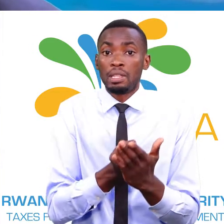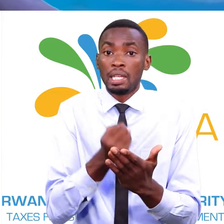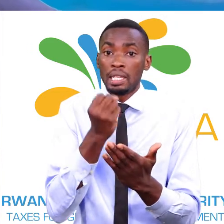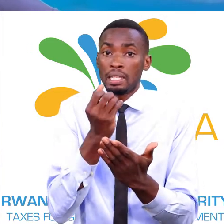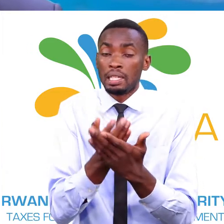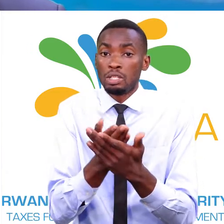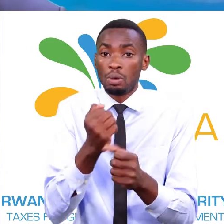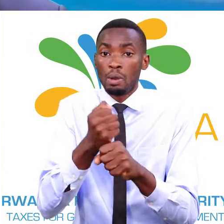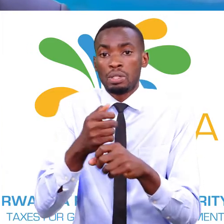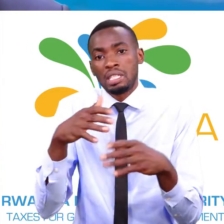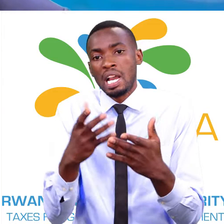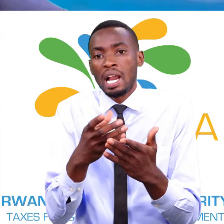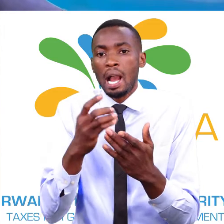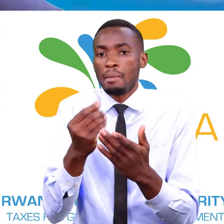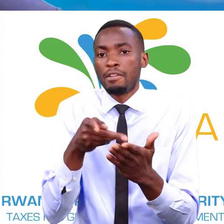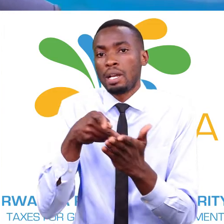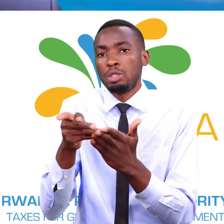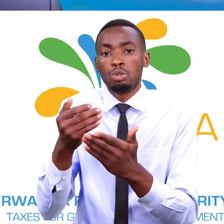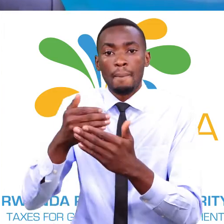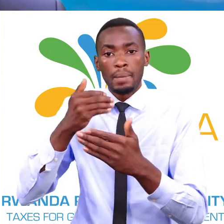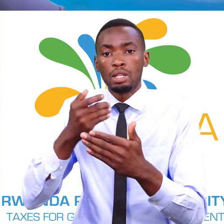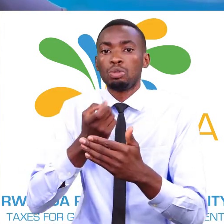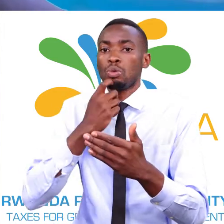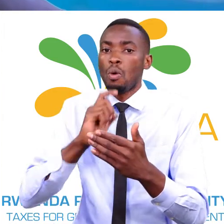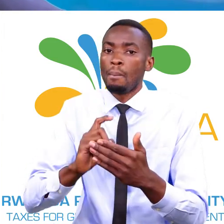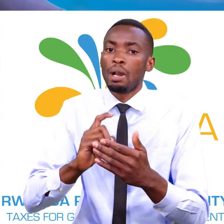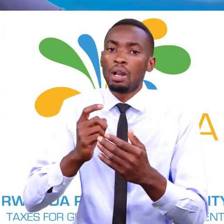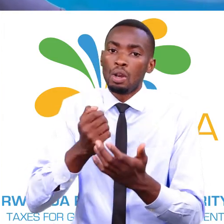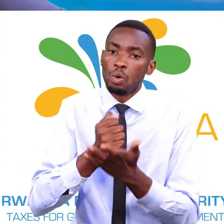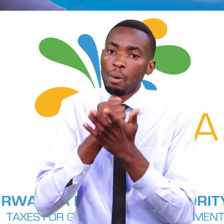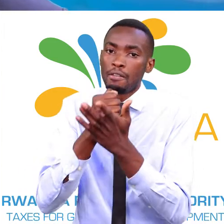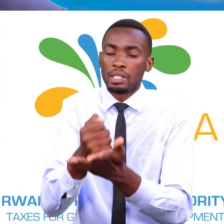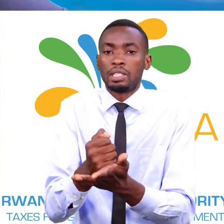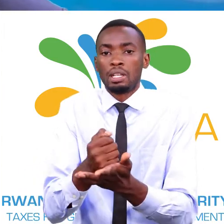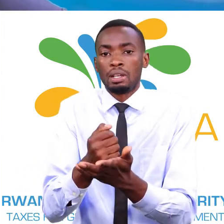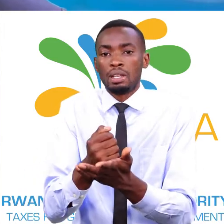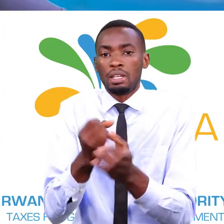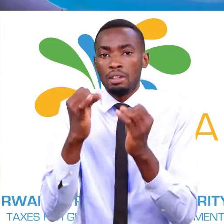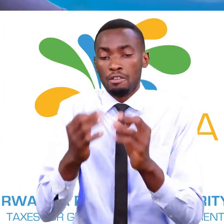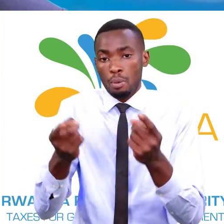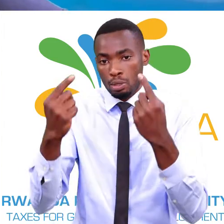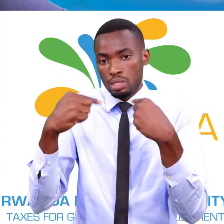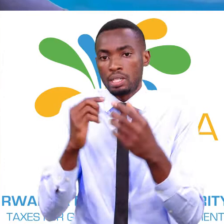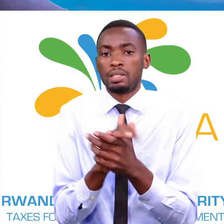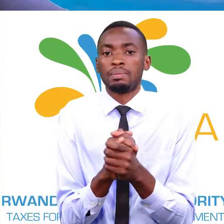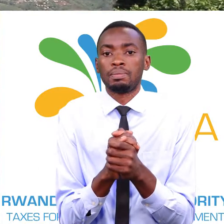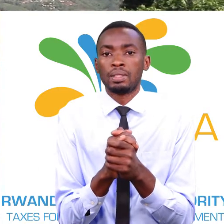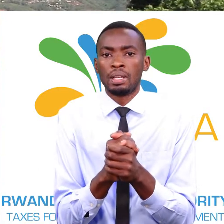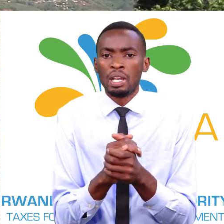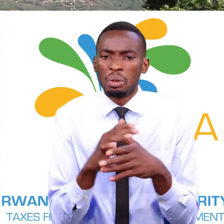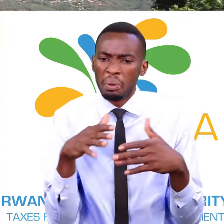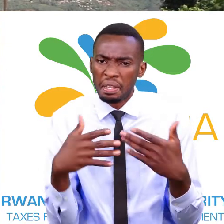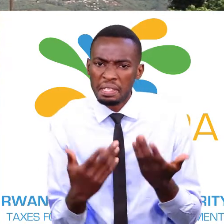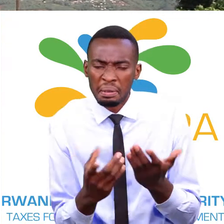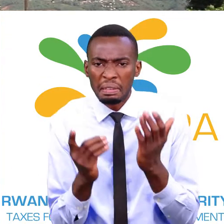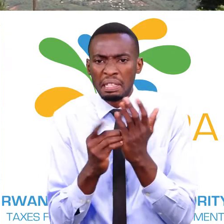mbere turabiganiraho tukareba uburyo twabafasha bakaba yakoresha mu kwishyura iyo mitungo yindi itarishyuwe bari bataradekararira none